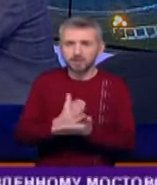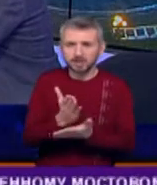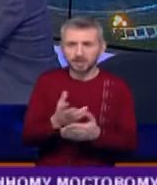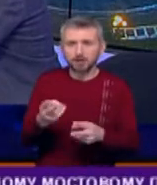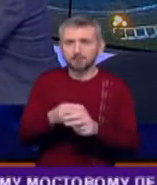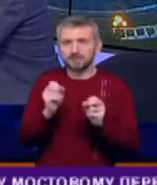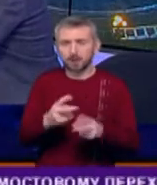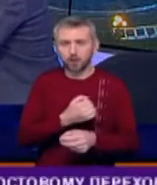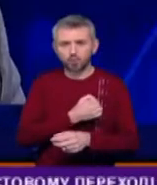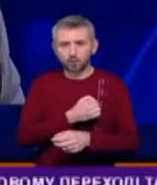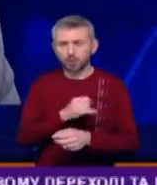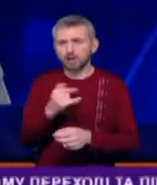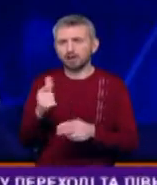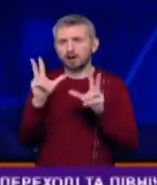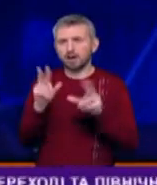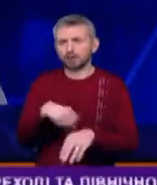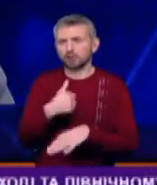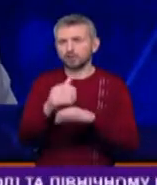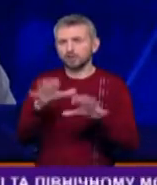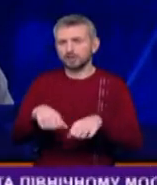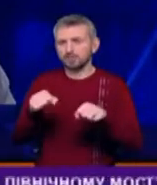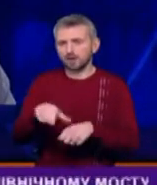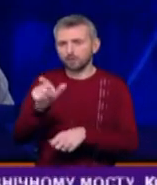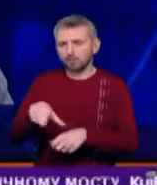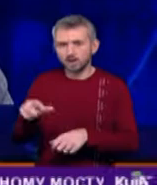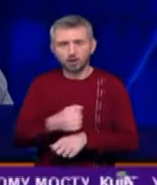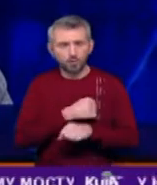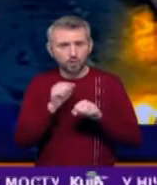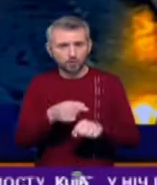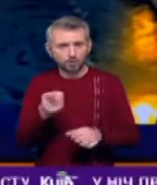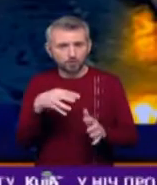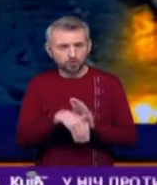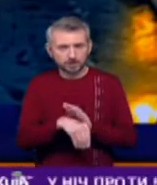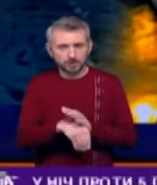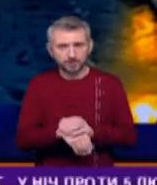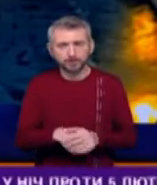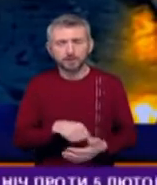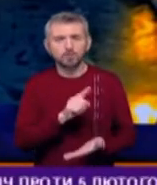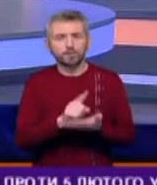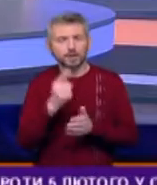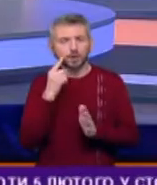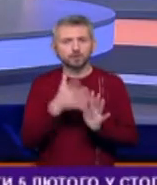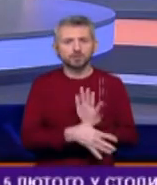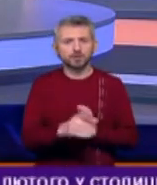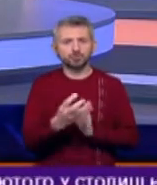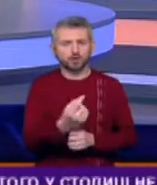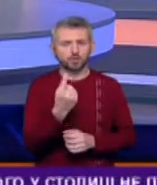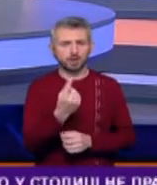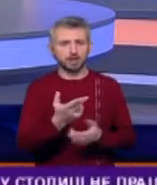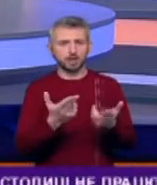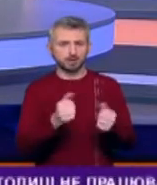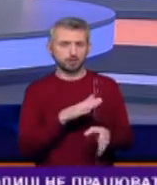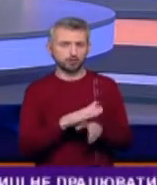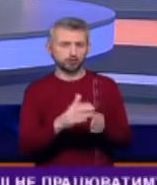оборона і гарант конституційних прав. Тобто і оборона в тому числі. Це повинно бути рішуче. Ми повинні розуміти ще одну річ. Так,